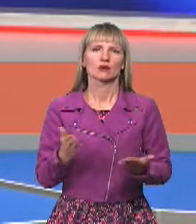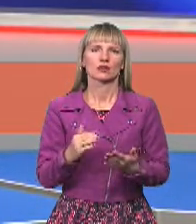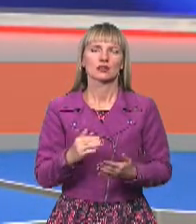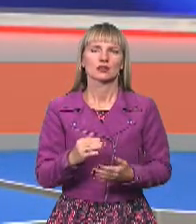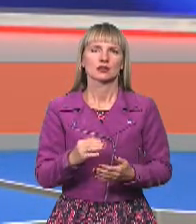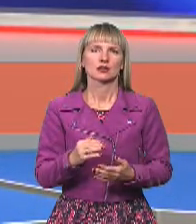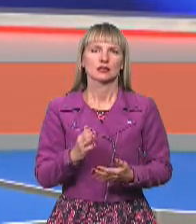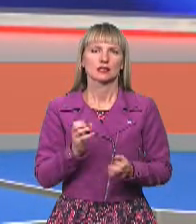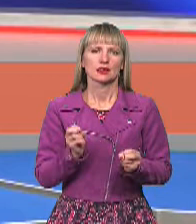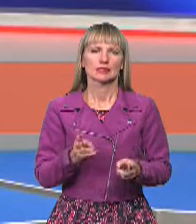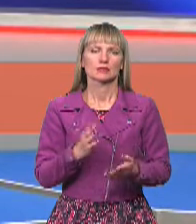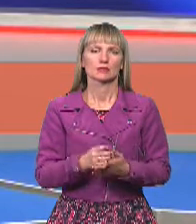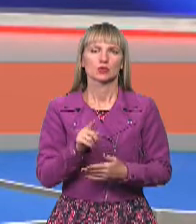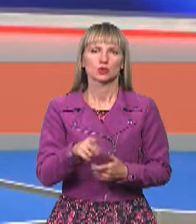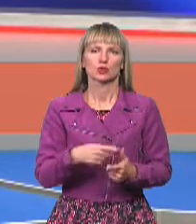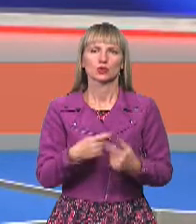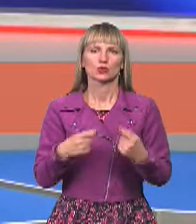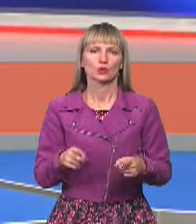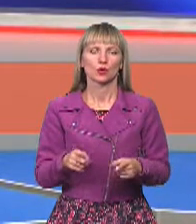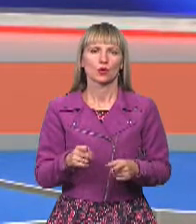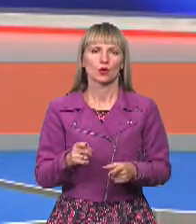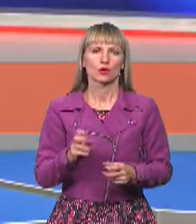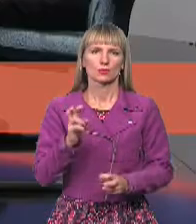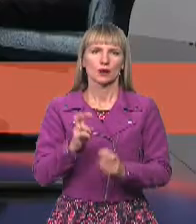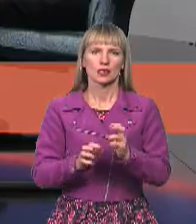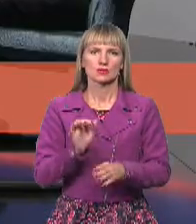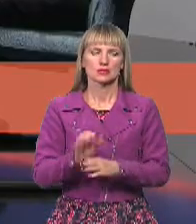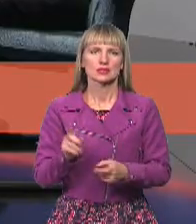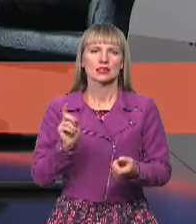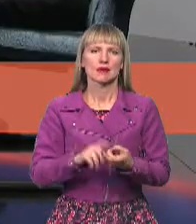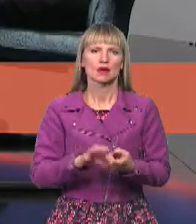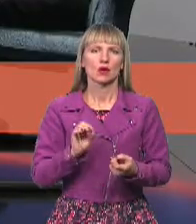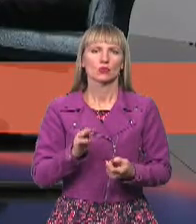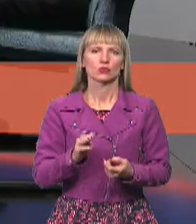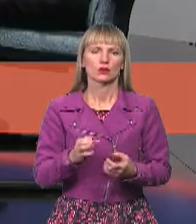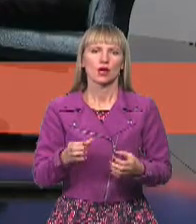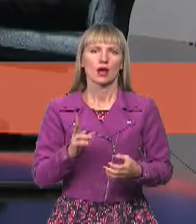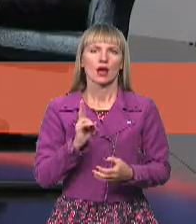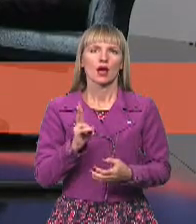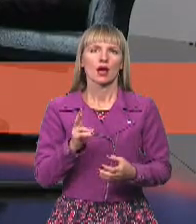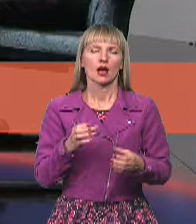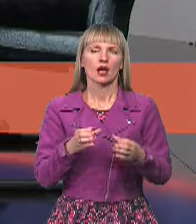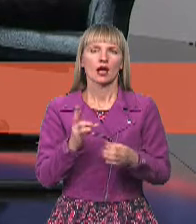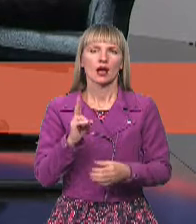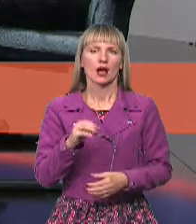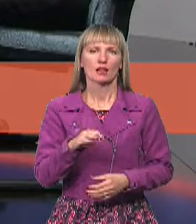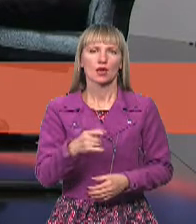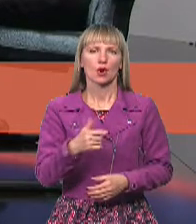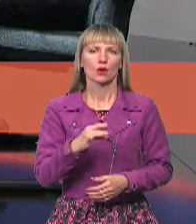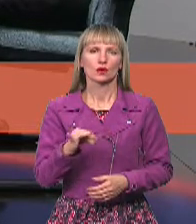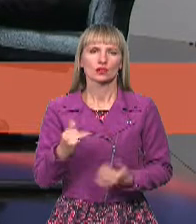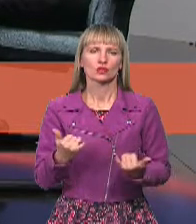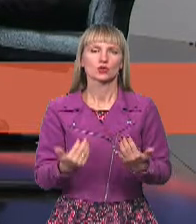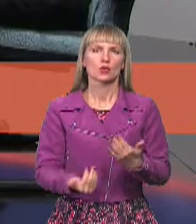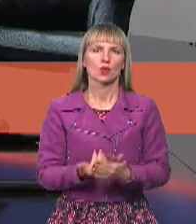степень риска набрал тот или иной субъект хозяйствования, в зависимости от категоризации, сейчас новый подход,